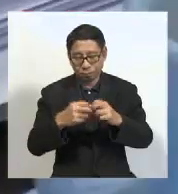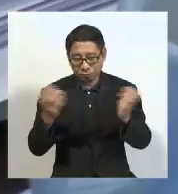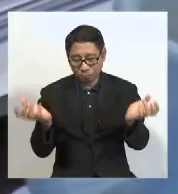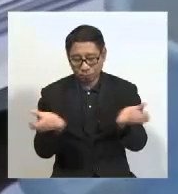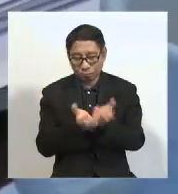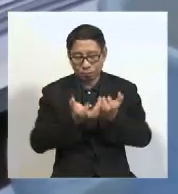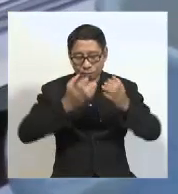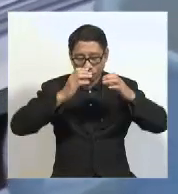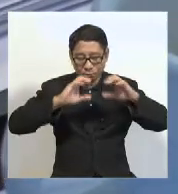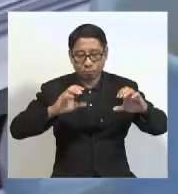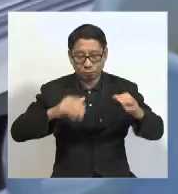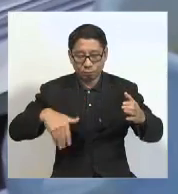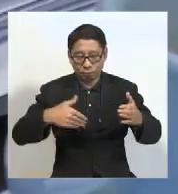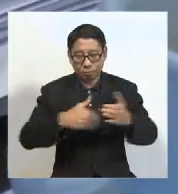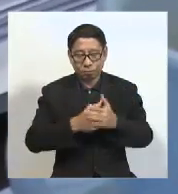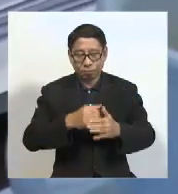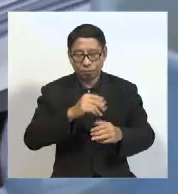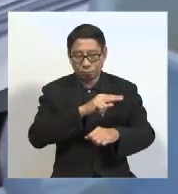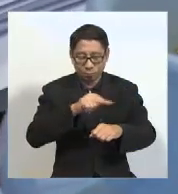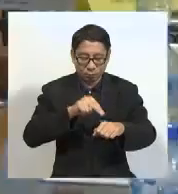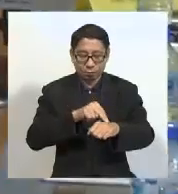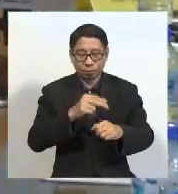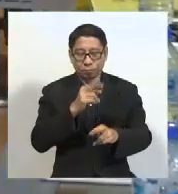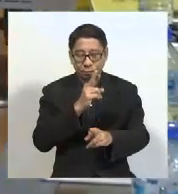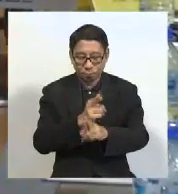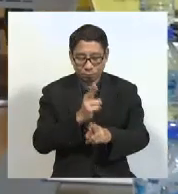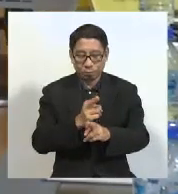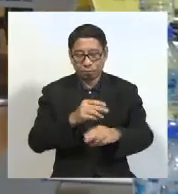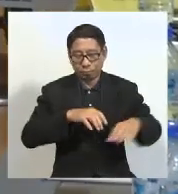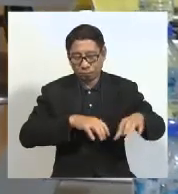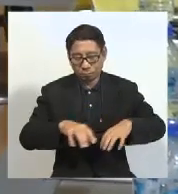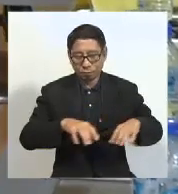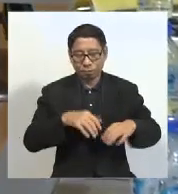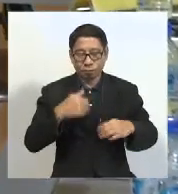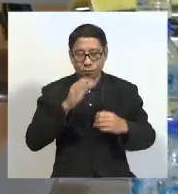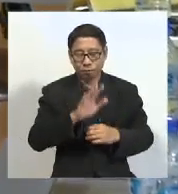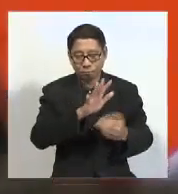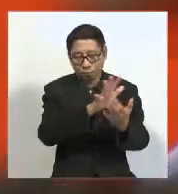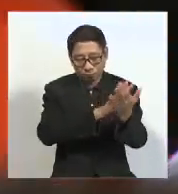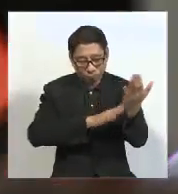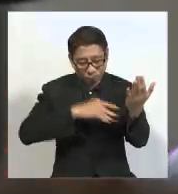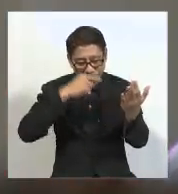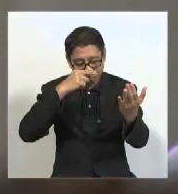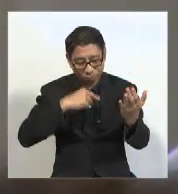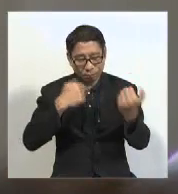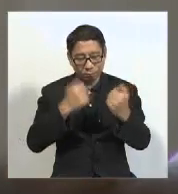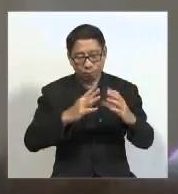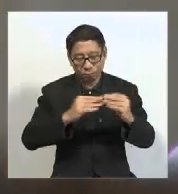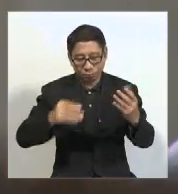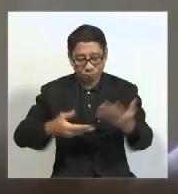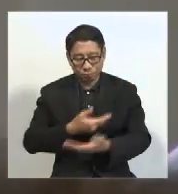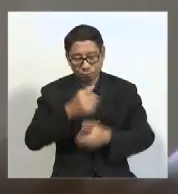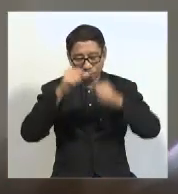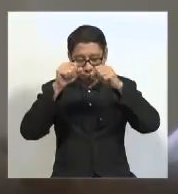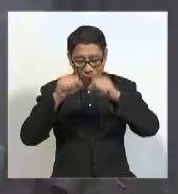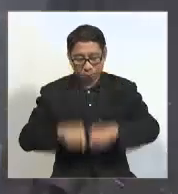ครัฐและแผนปฏิบัติการแห่งชาติเพื่อการอนุรักษ์และบริหารจัดการฉลามแห่งประเทศไทยนอกจากนี้ที่ประชุมยังมี